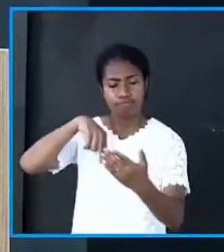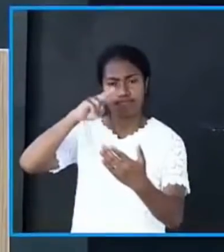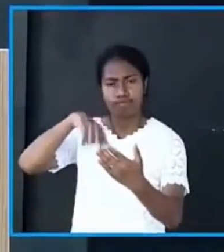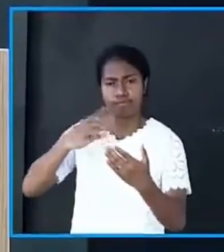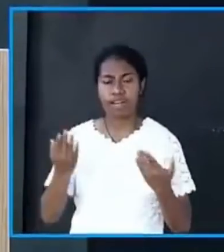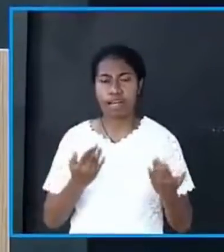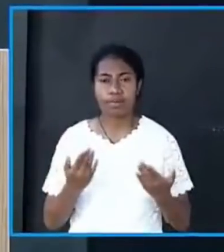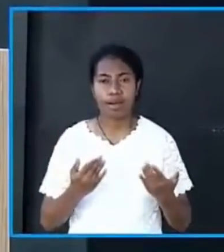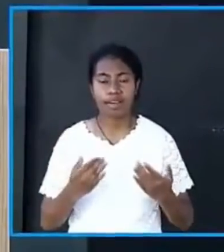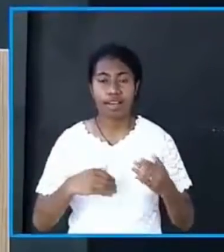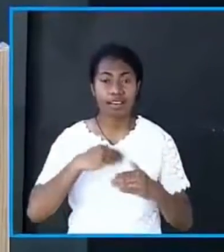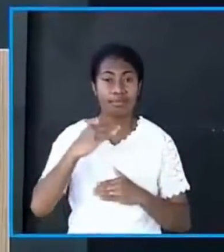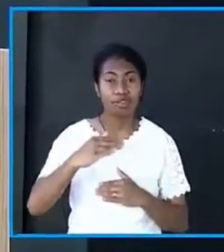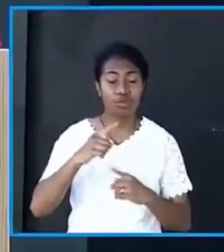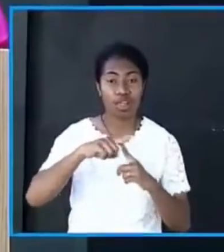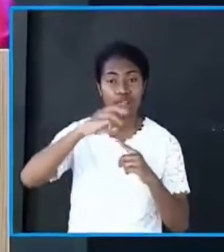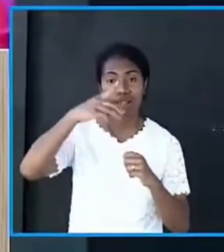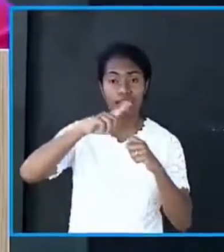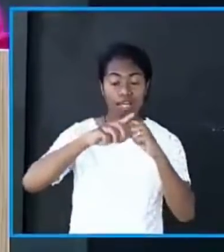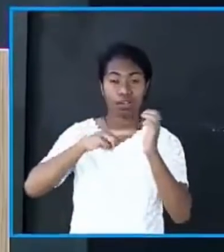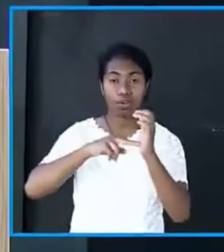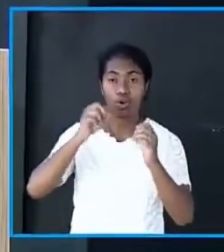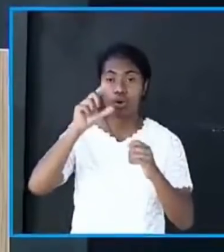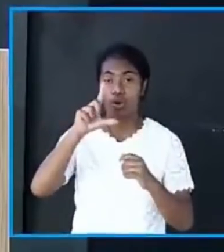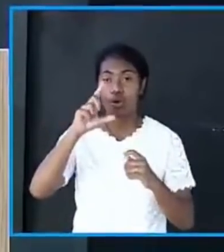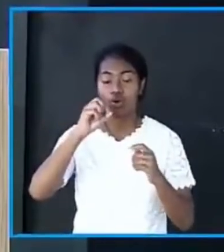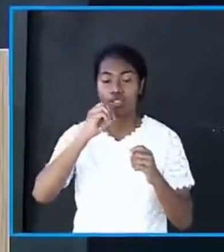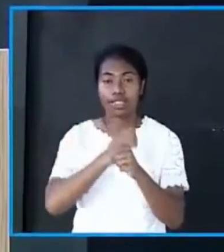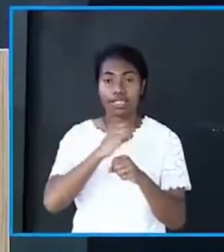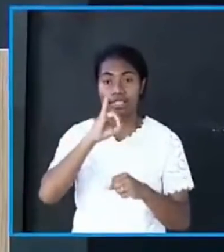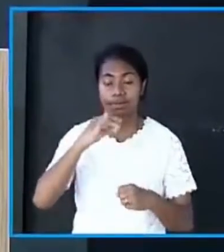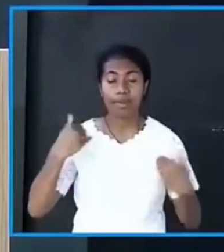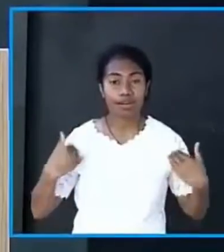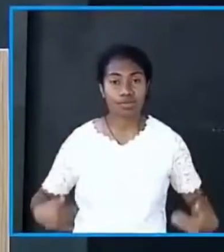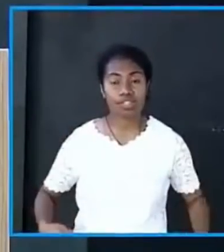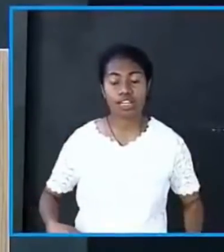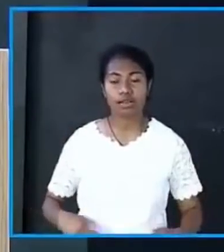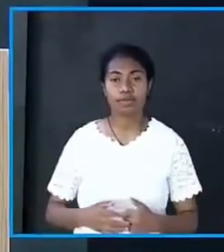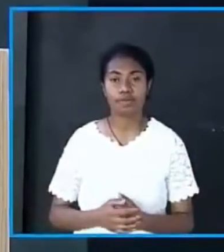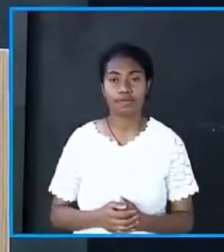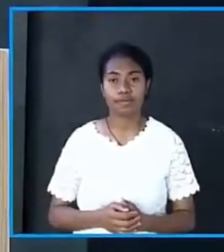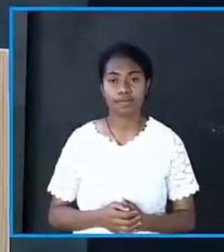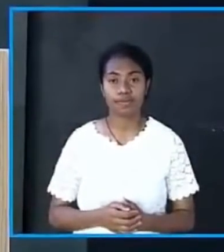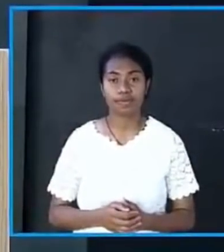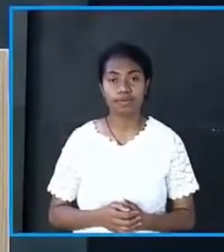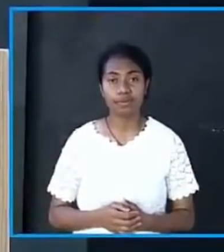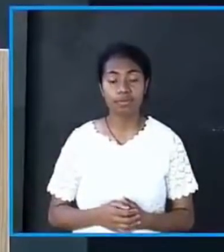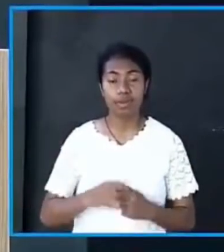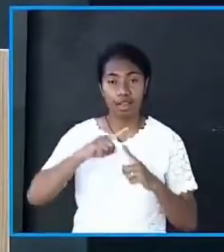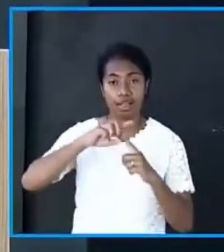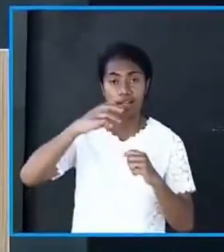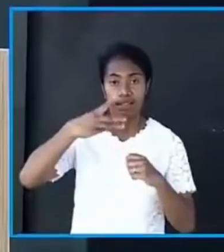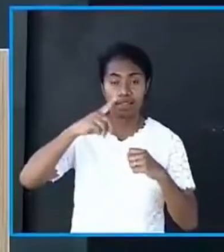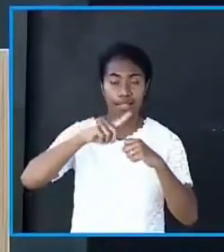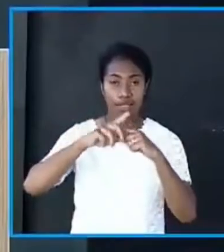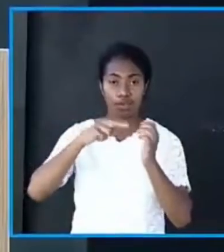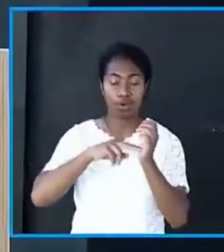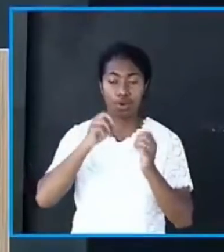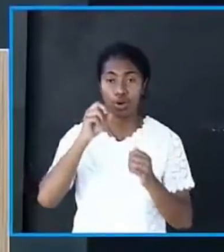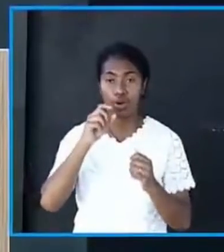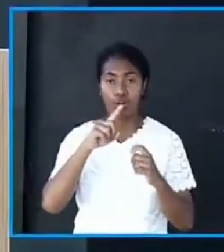kemajuan teknologi manusia kita begitu terkagum-kagum teknologi kedokteran